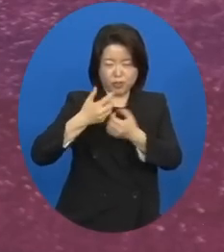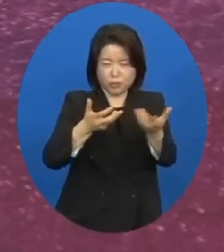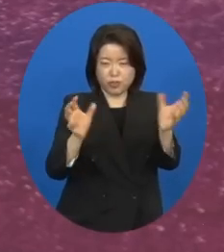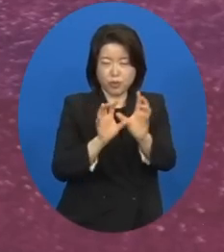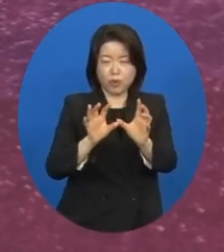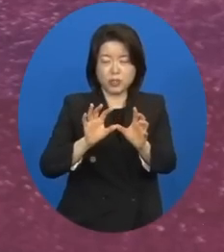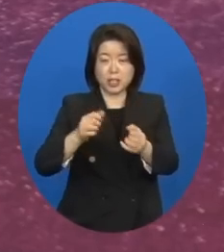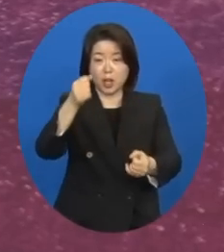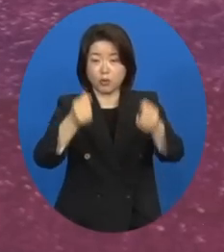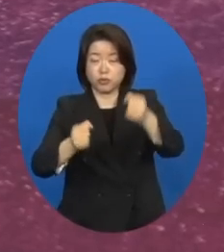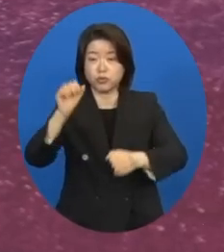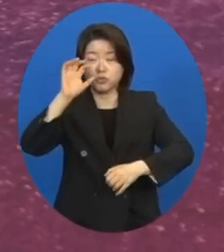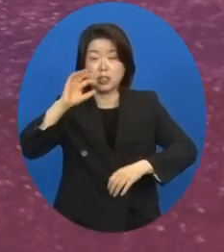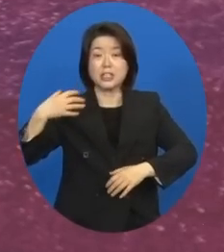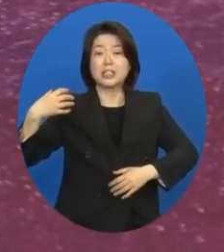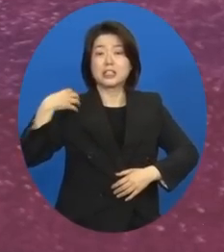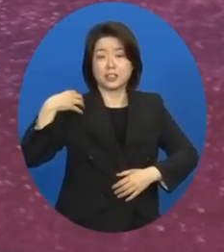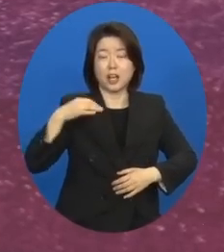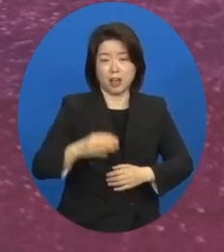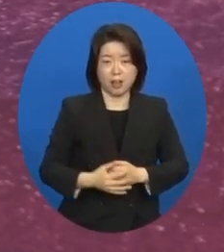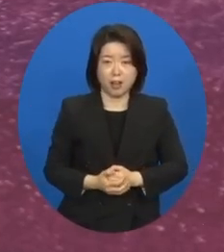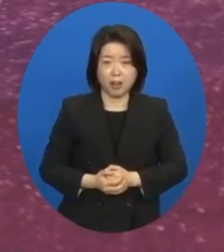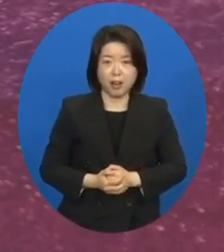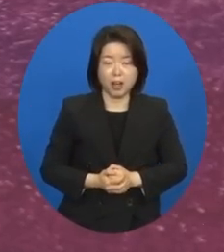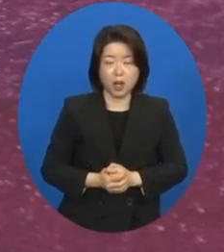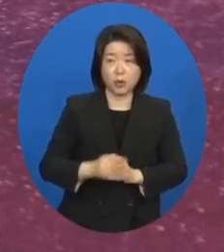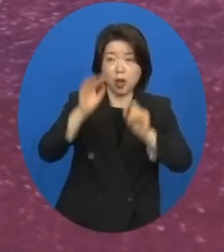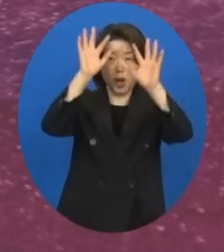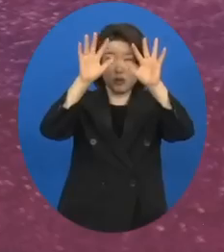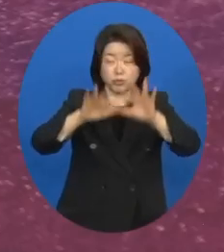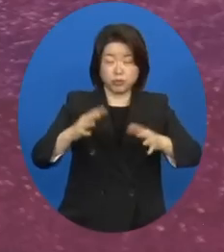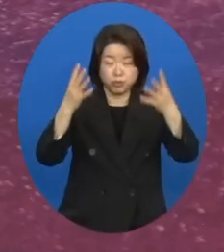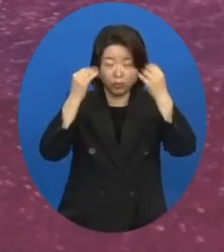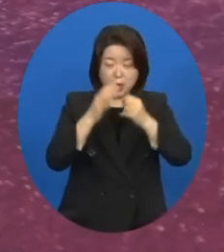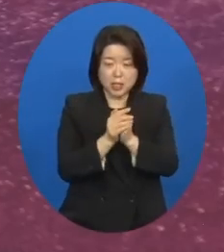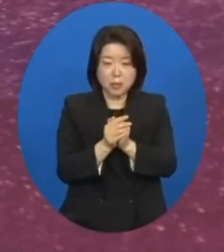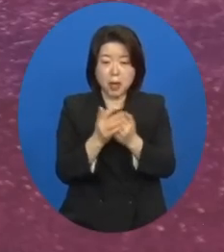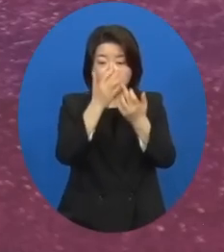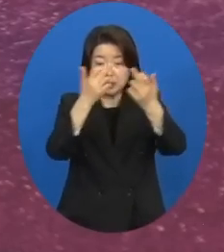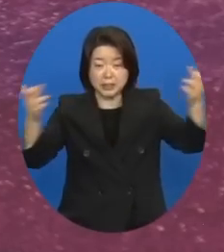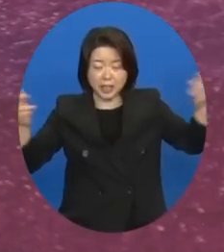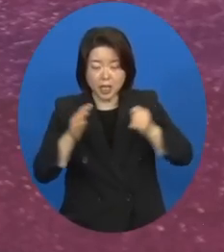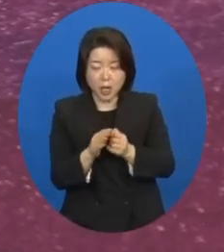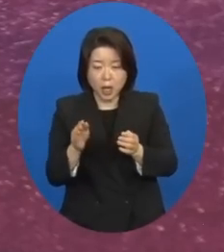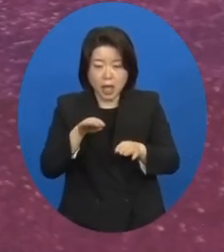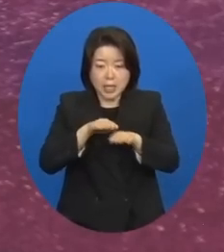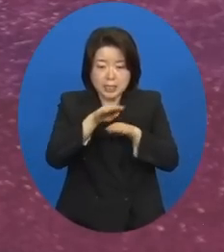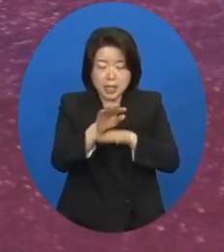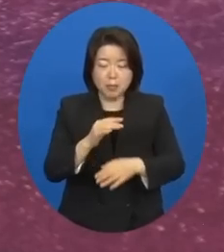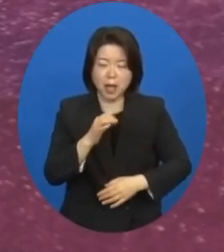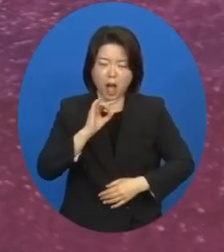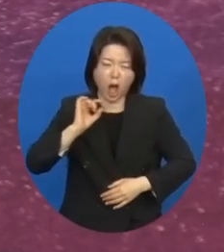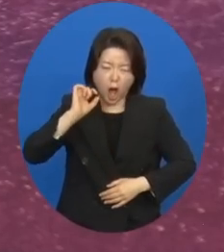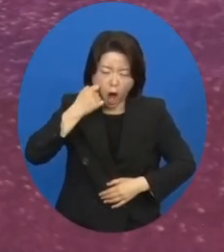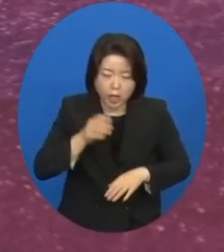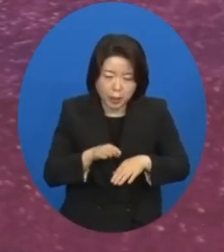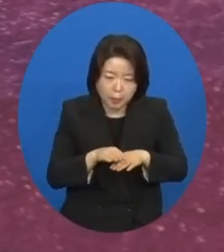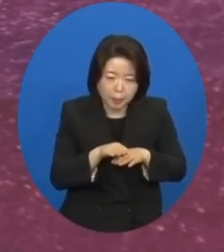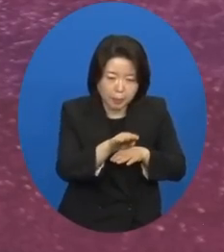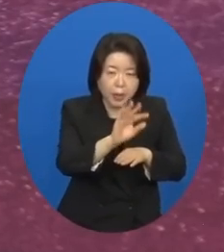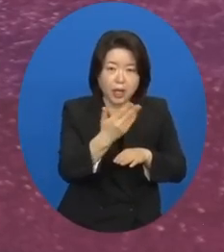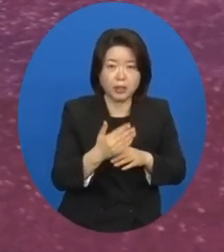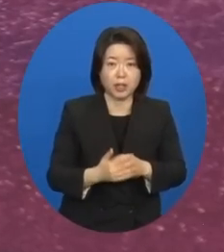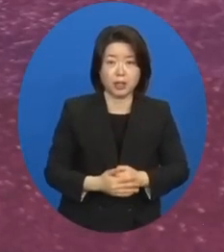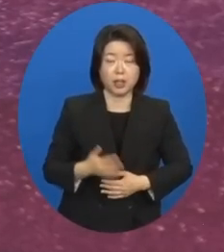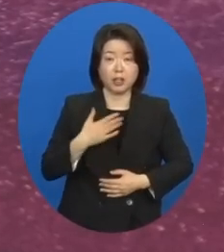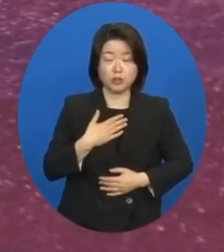빙판이 되고 차량이 한 대가 겨우 지나갈 정도로 도로만 있는 것입니다. 처음에 가서 운전을 잘 못하니까